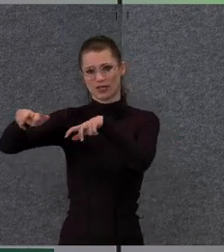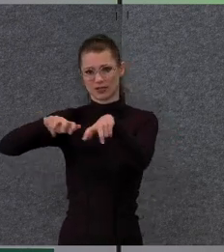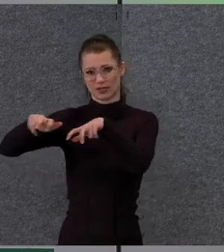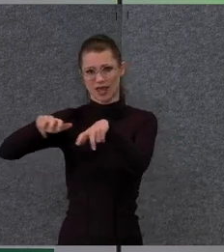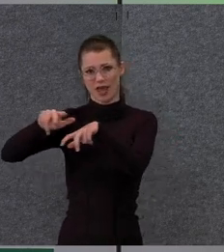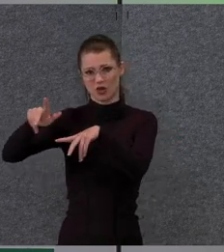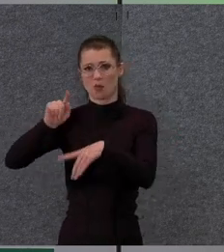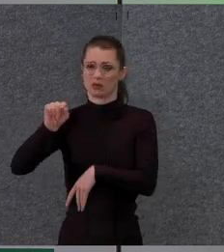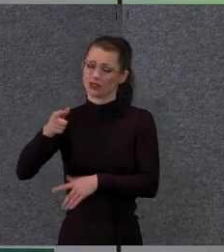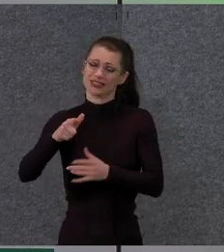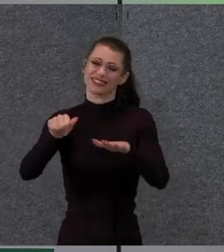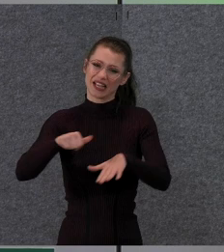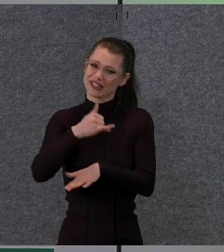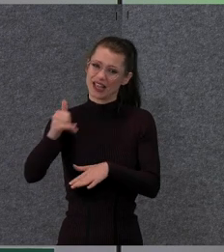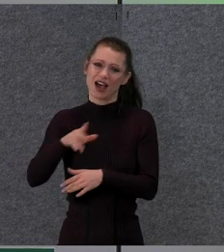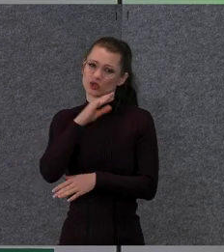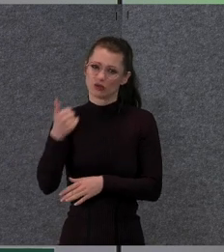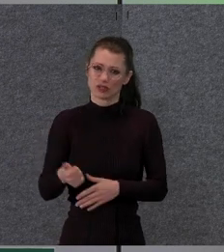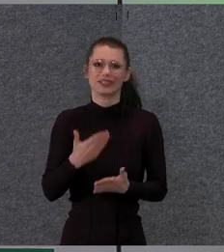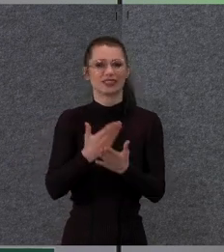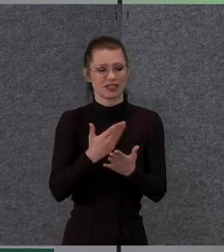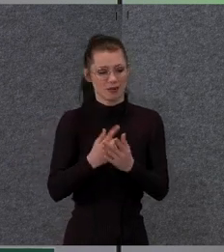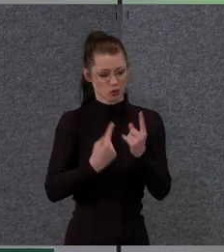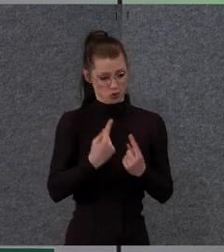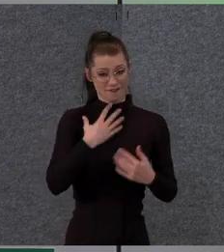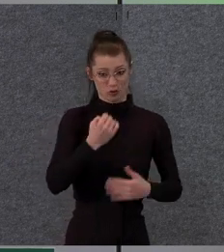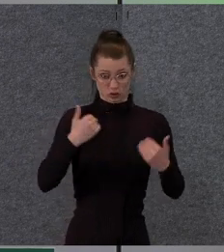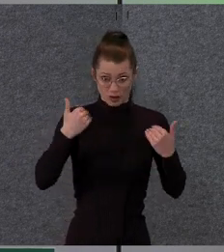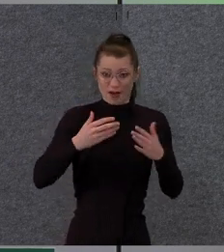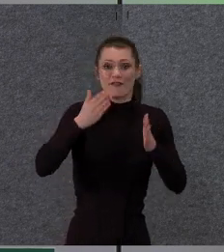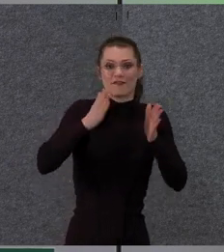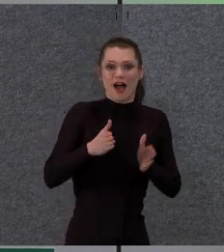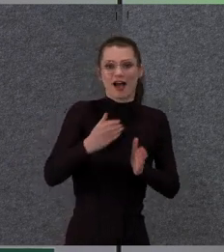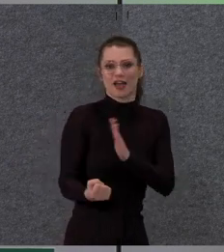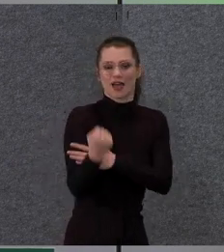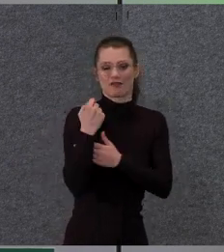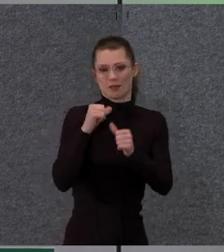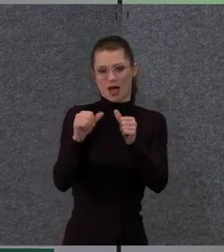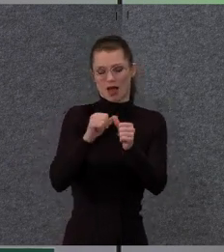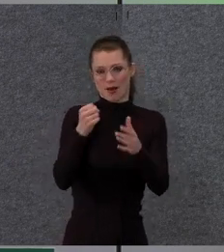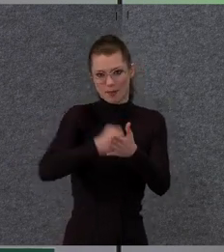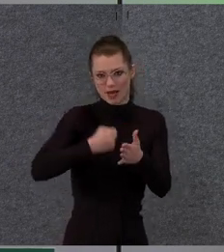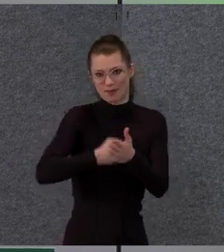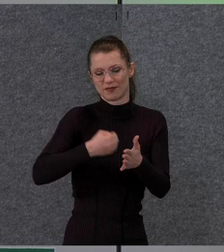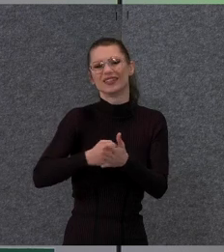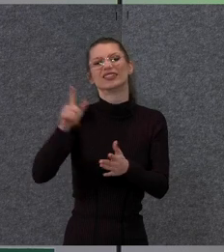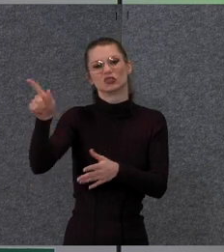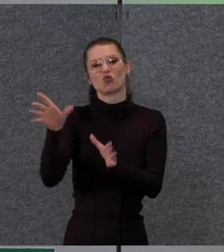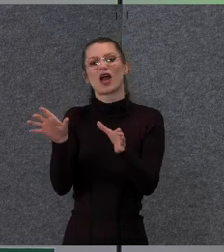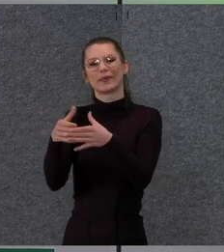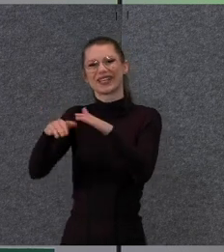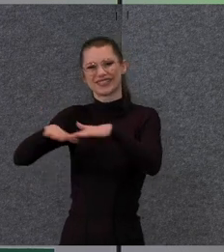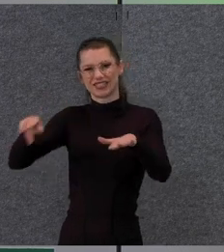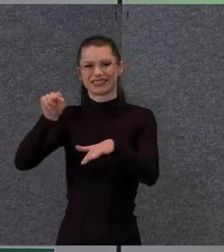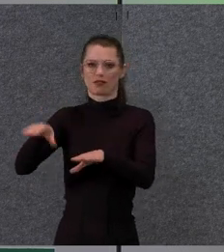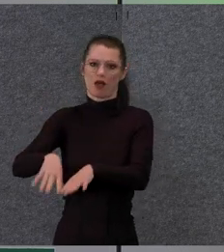zu viel. Und wir wollen als Grüne den Fachkräftemangel bekämpfen. Und vielleicht sollten wir dann am Kabinettstisch damit anfangen. Da ist